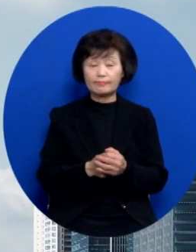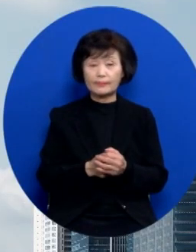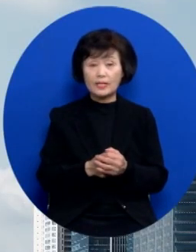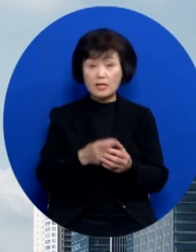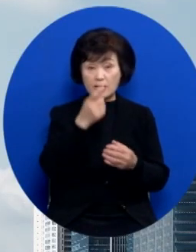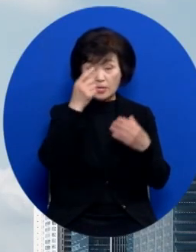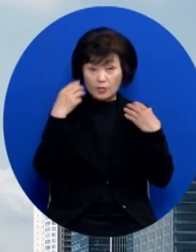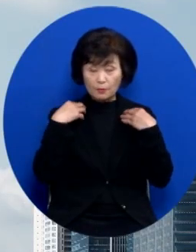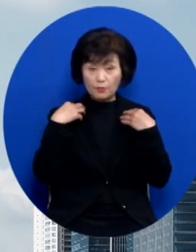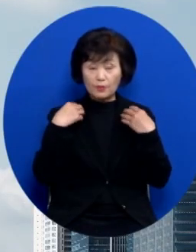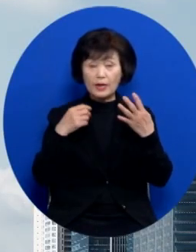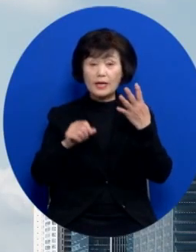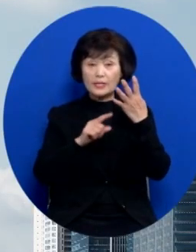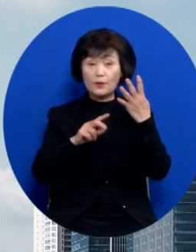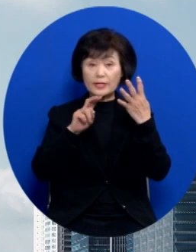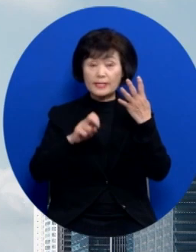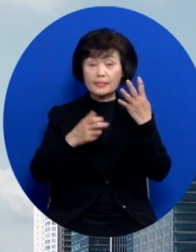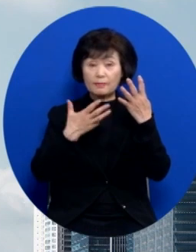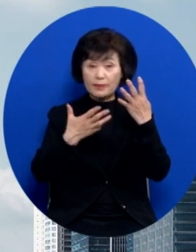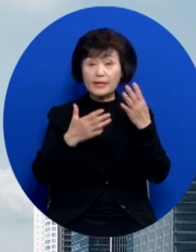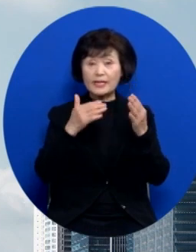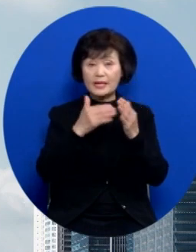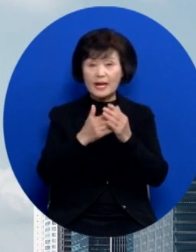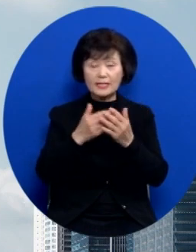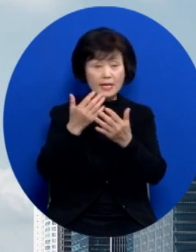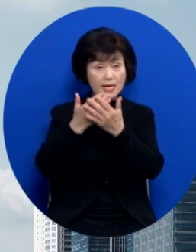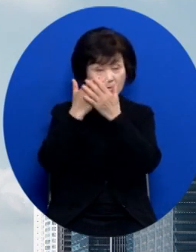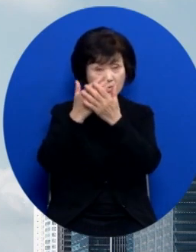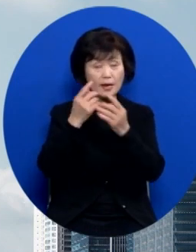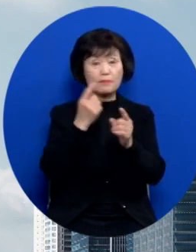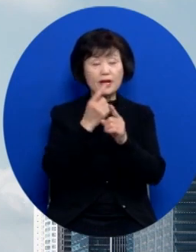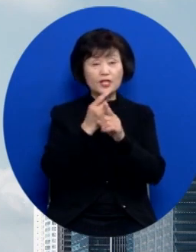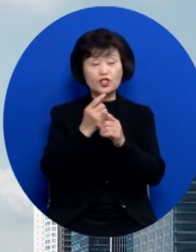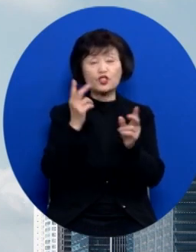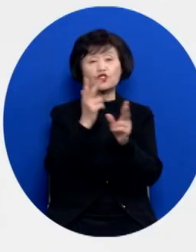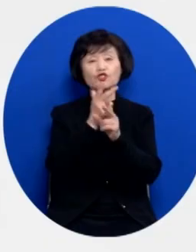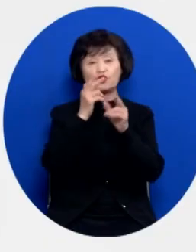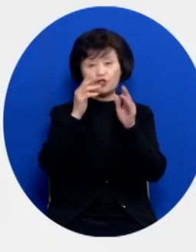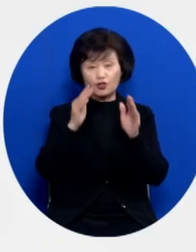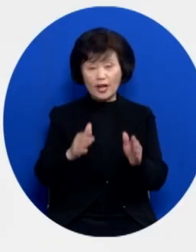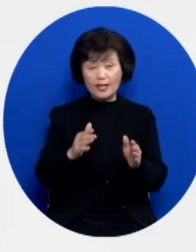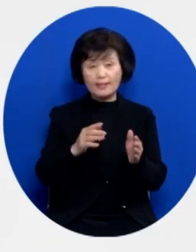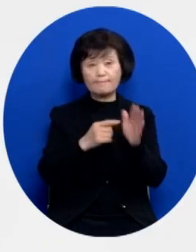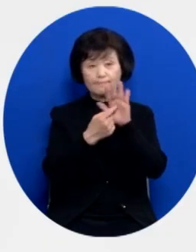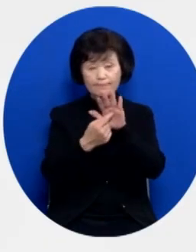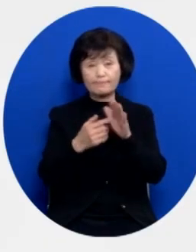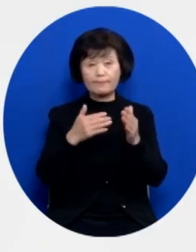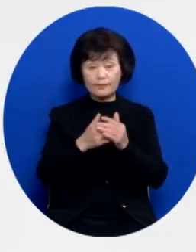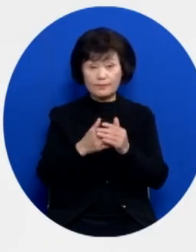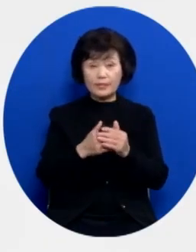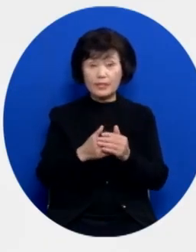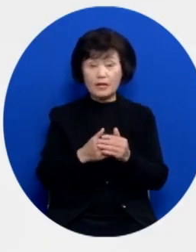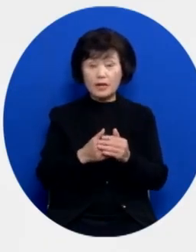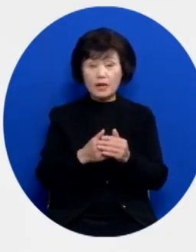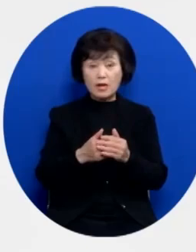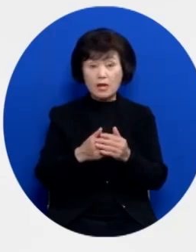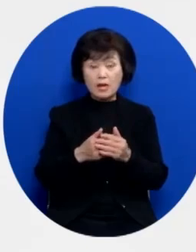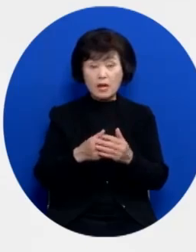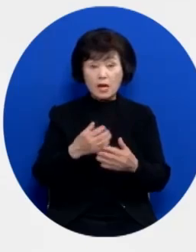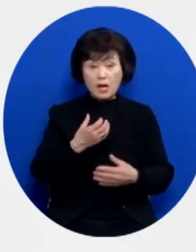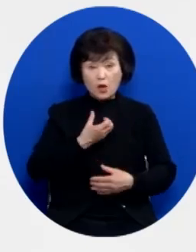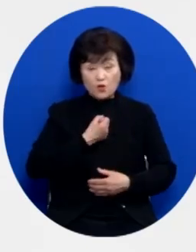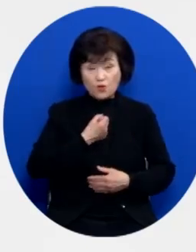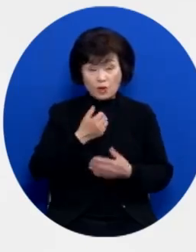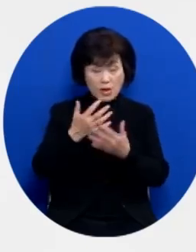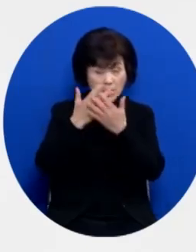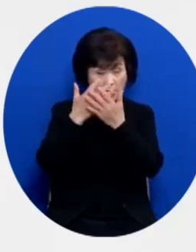정부가 오는 28일까지 2023 트라우마 치유 주간을 진행합니다. 보건당국은 트라우마 치유 주간에